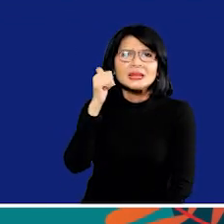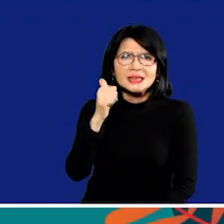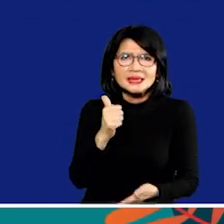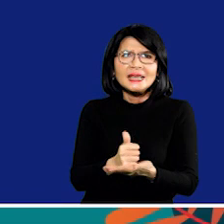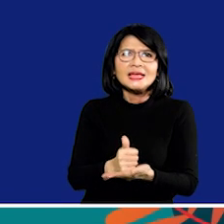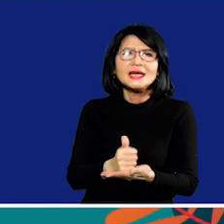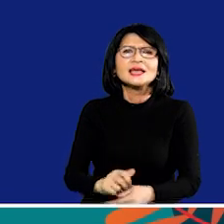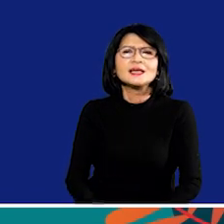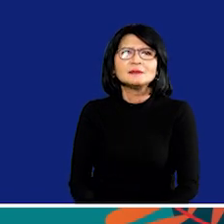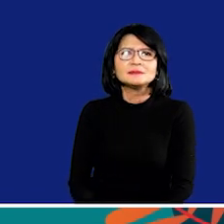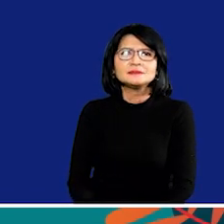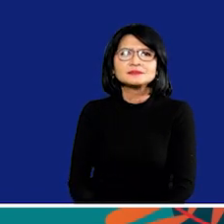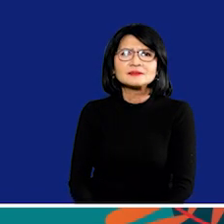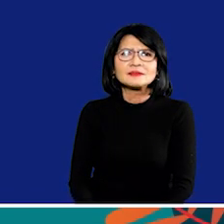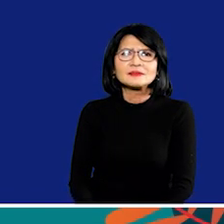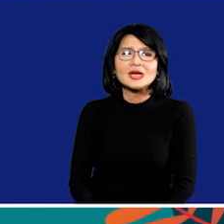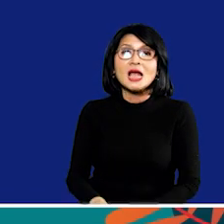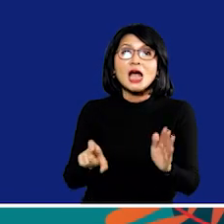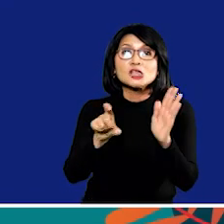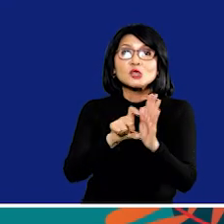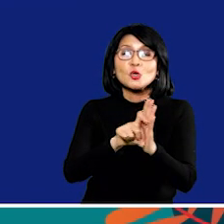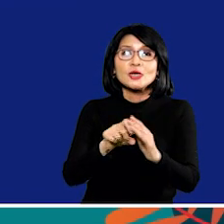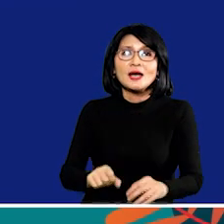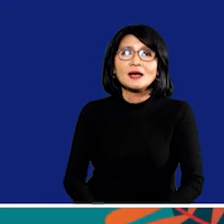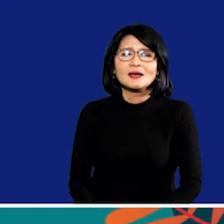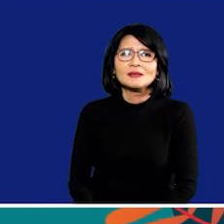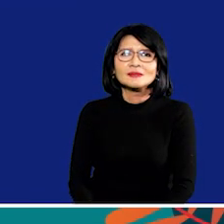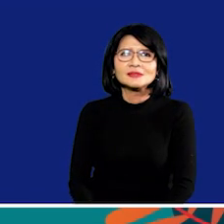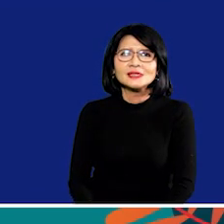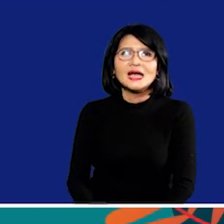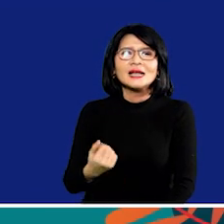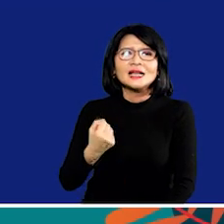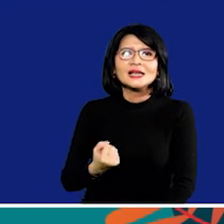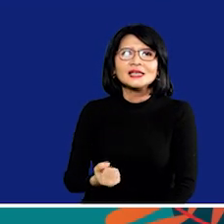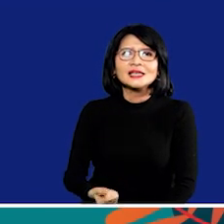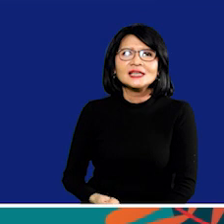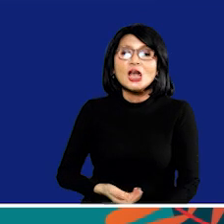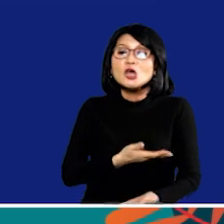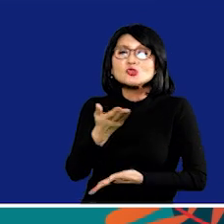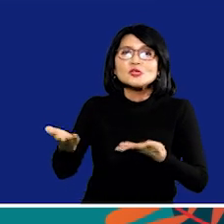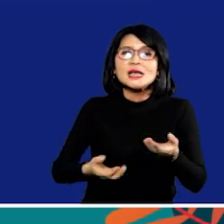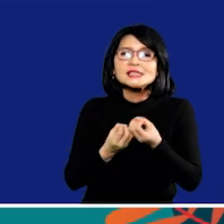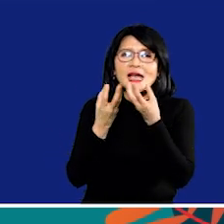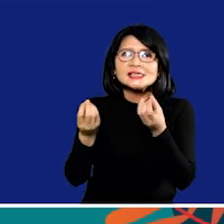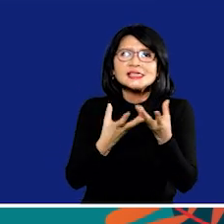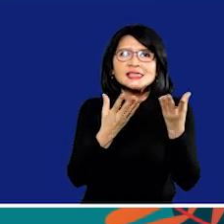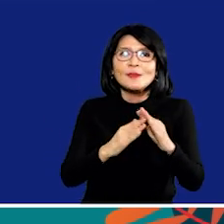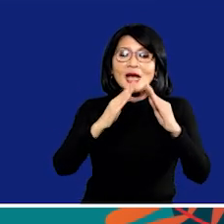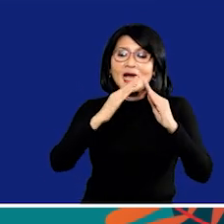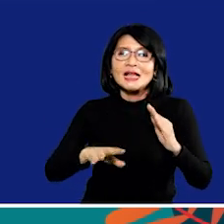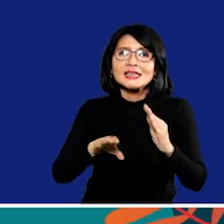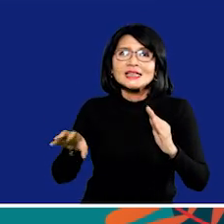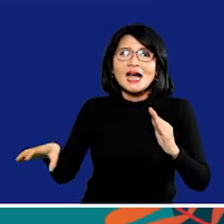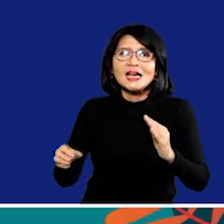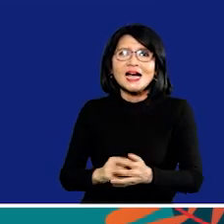ini menjadi suatu hal yang lebih bermakna. Sebenarnya sih dari segi apa ya sosialisasi antar kita